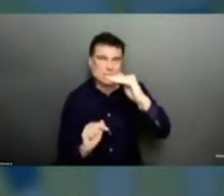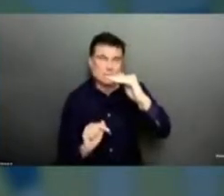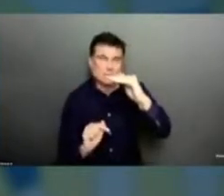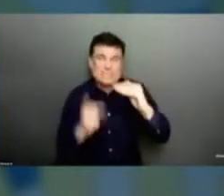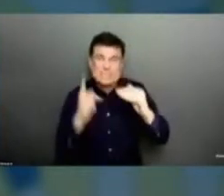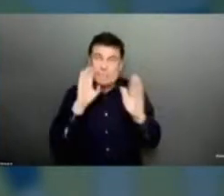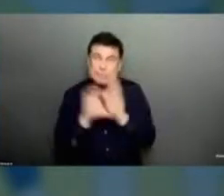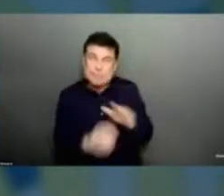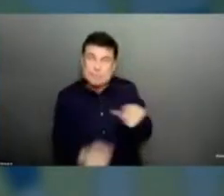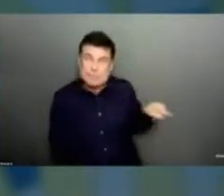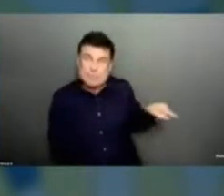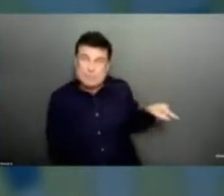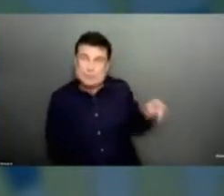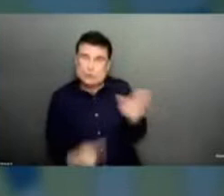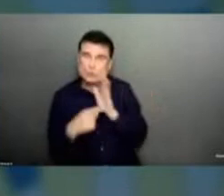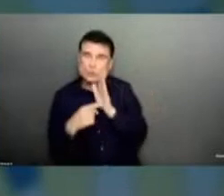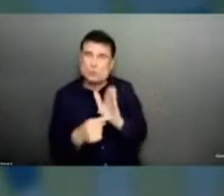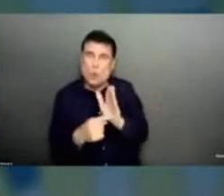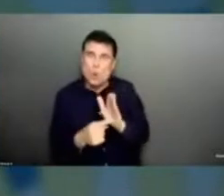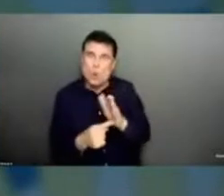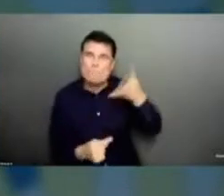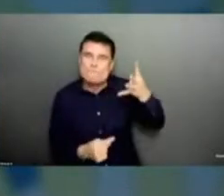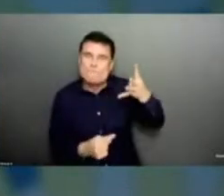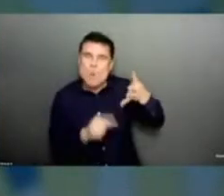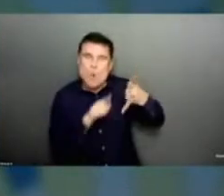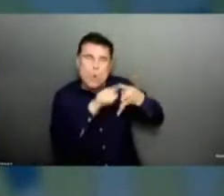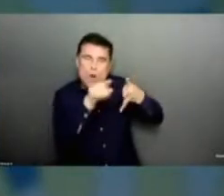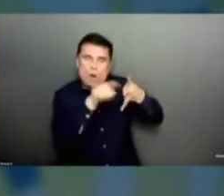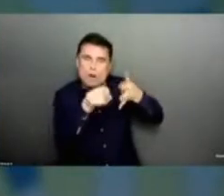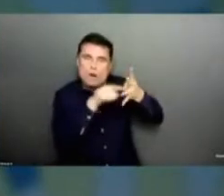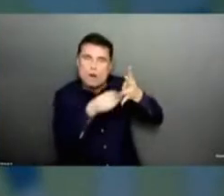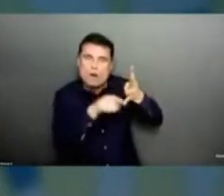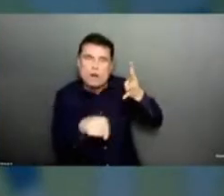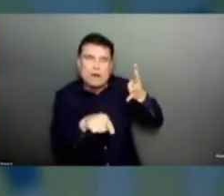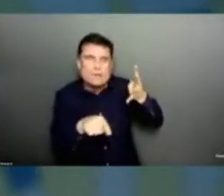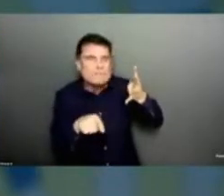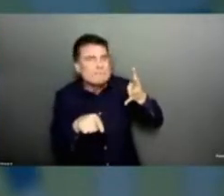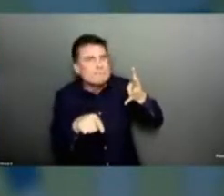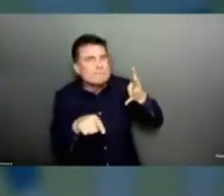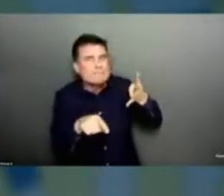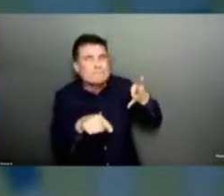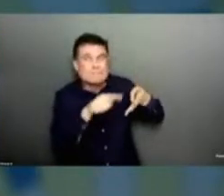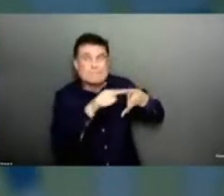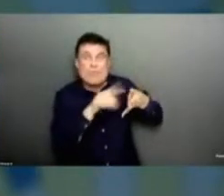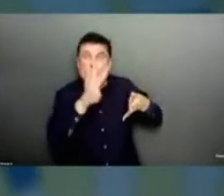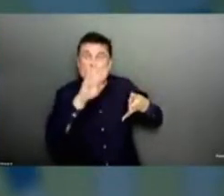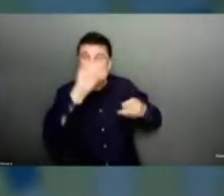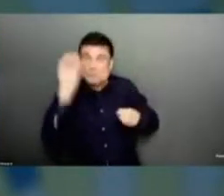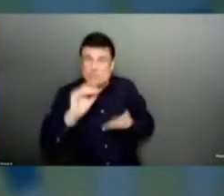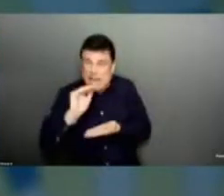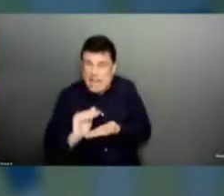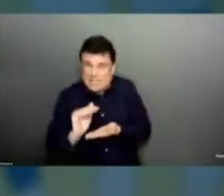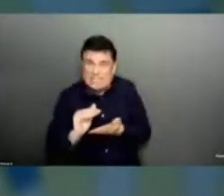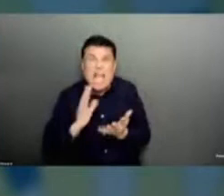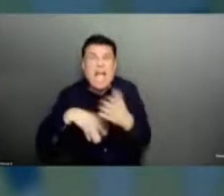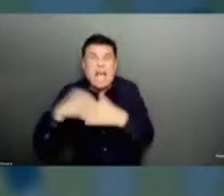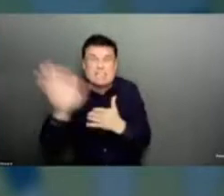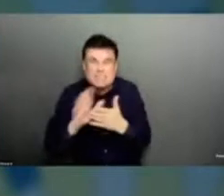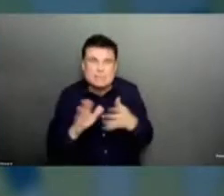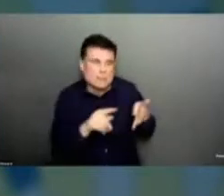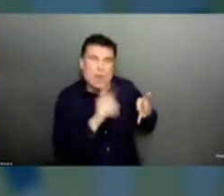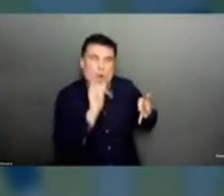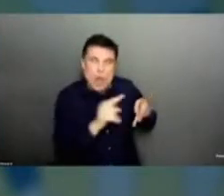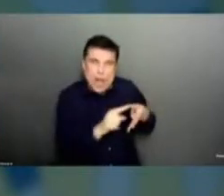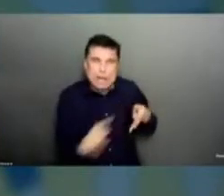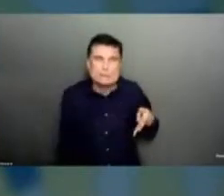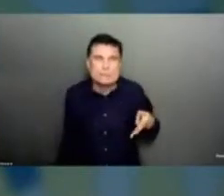对 can 了。 to prevent transmission. Right now, 所以 in 我估计啊， particular, 到了1 where 月 we 8 know 号 we 这个 have 禁令可能 vaccine 还 is 会延 starting 长 to protect those who are most